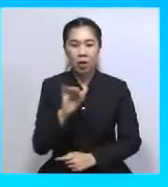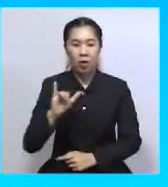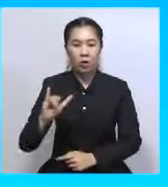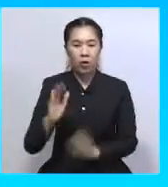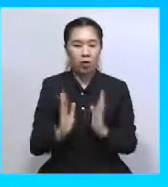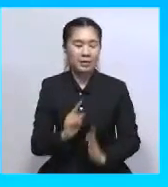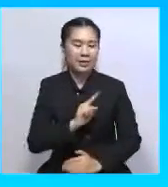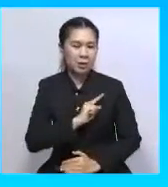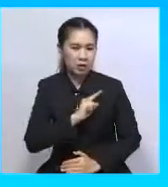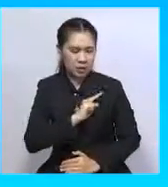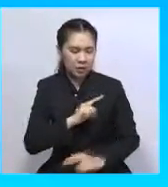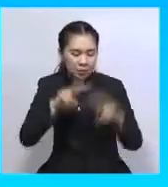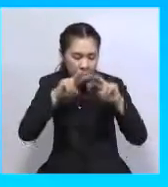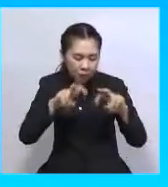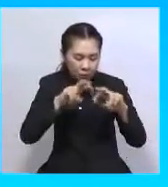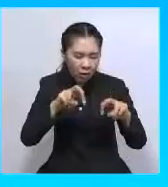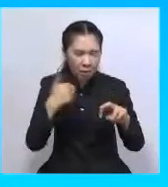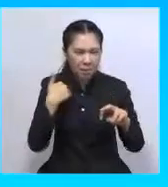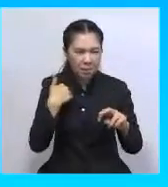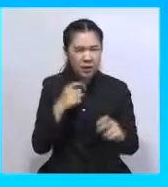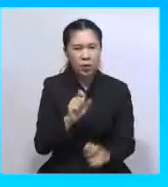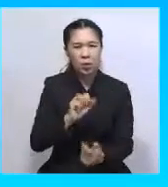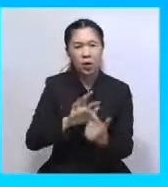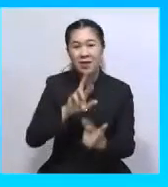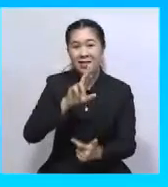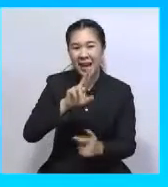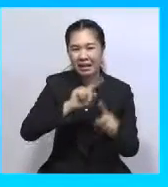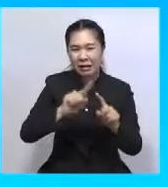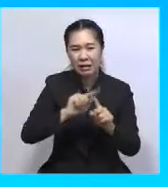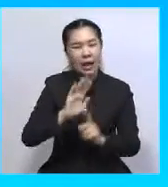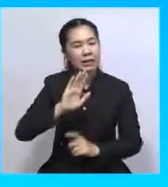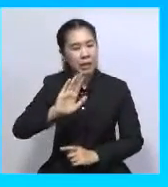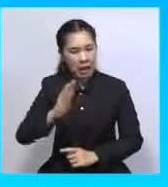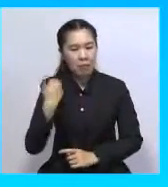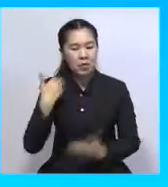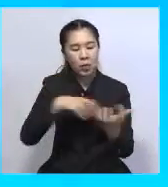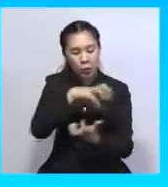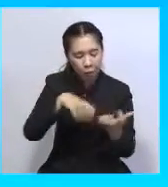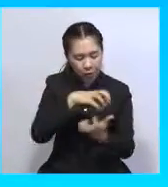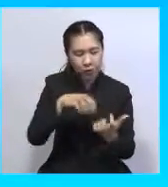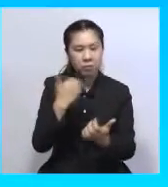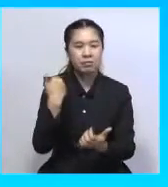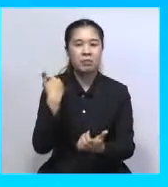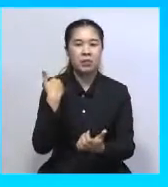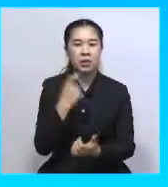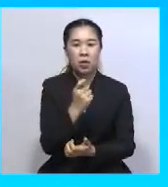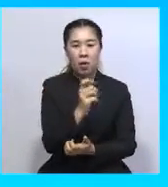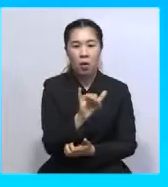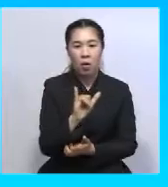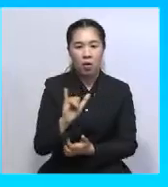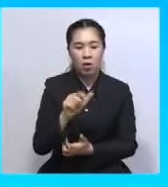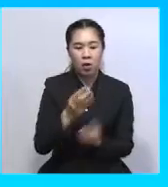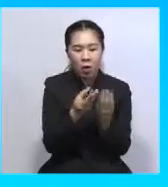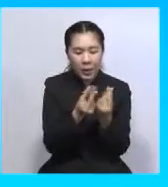ครับพบว่ามีสารเคมีที่ห้ามใส่ในเครื่องสำอางพบอยู่ด้วยนะครับแล้วก็พบในกล่องบรรจุภัณฑ์ที่มีเลขอย.